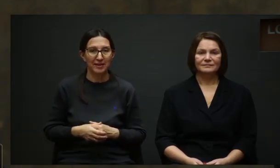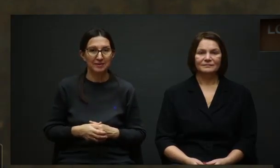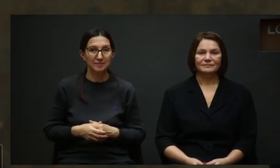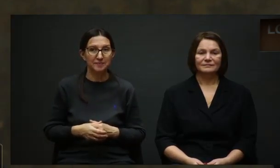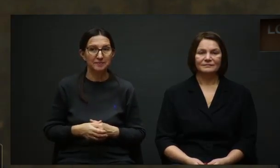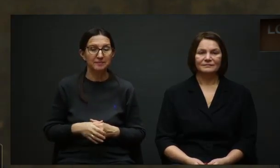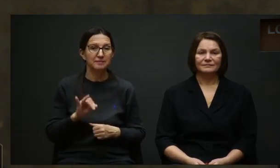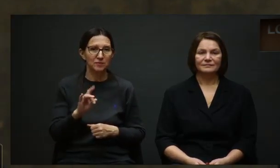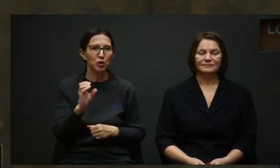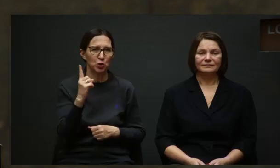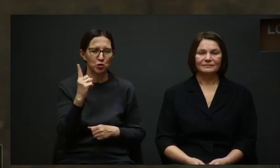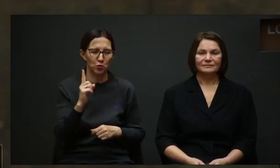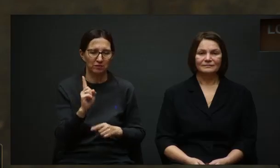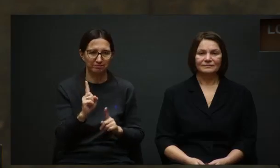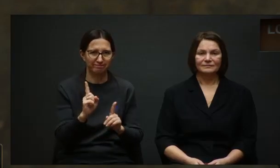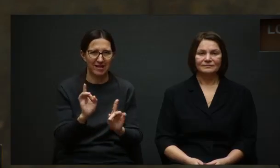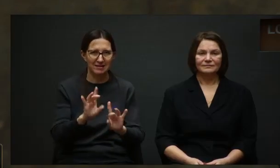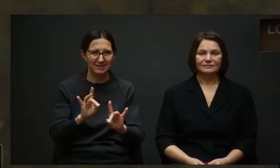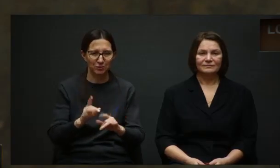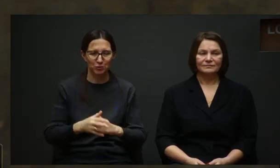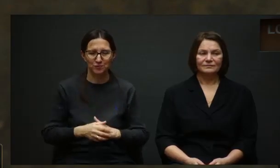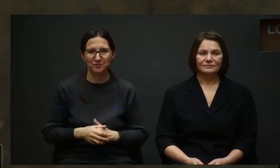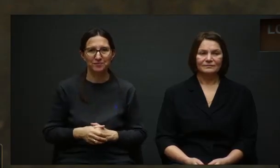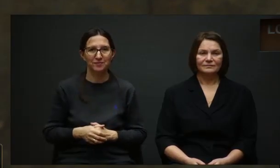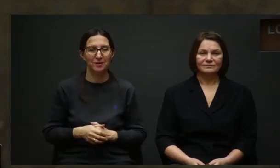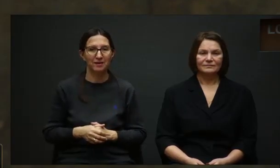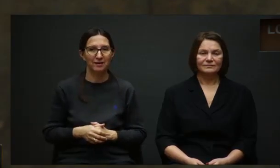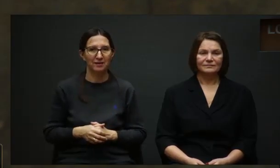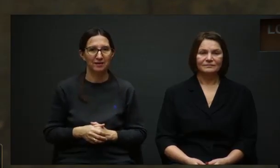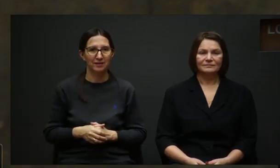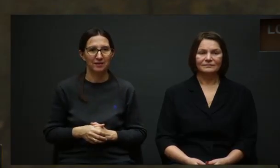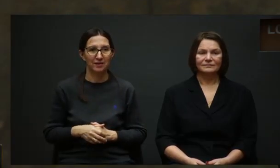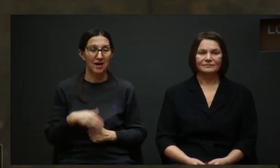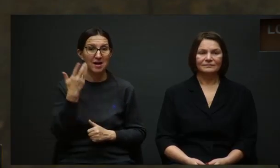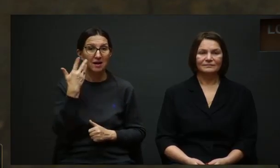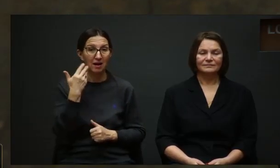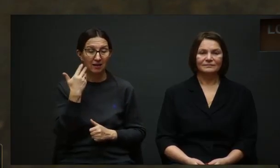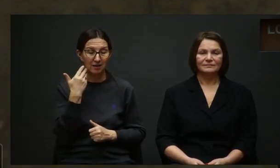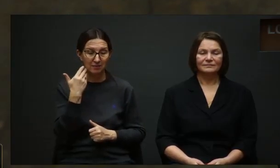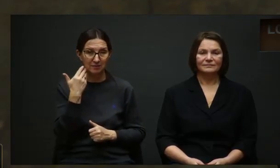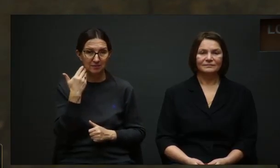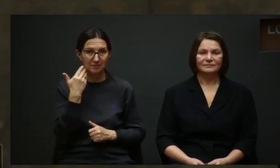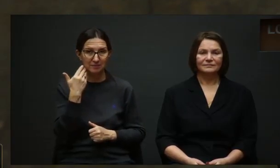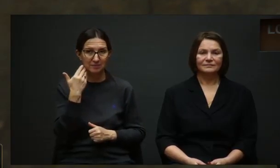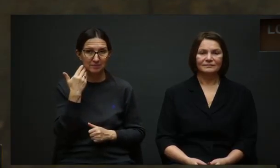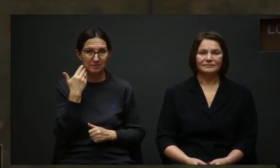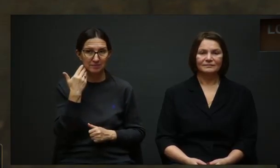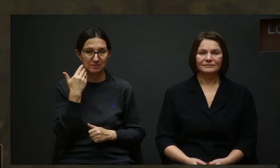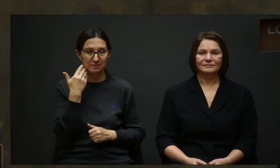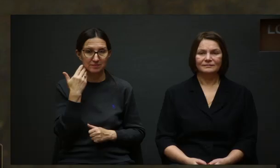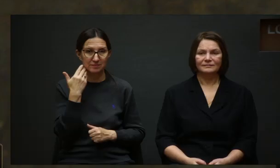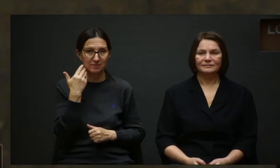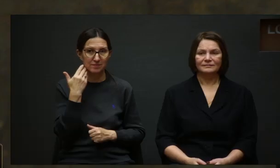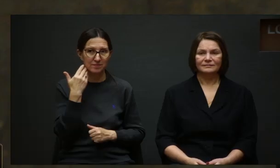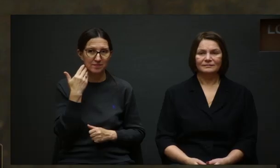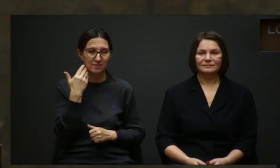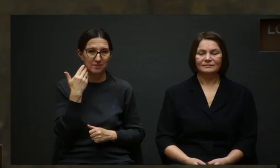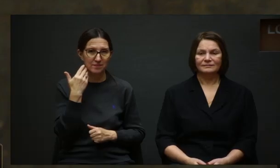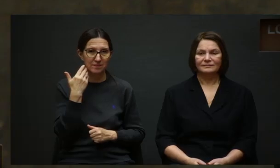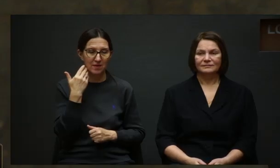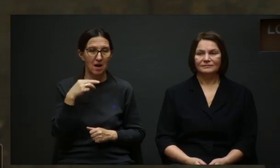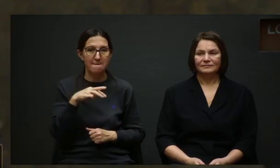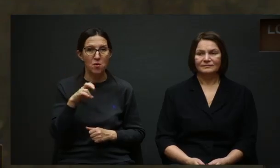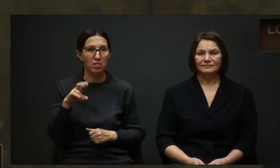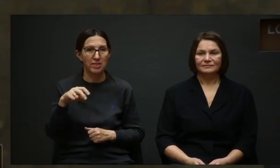еще один момент, когда привезли стараниями Ренессанса Мону